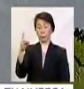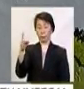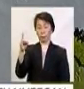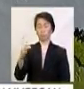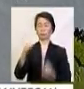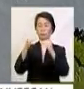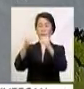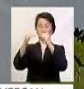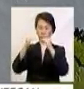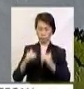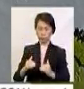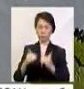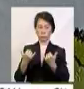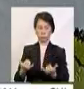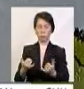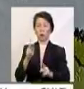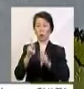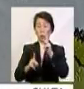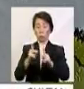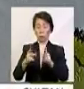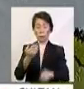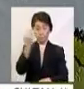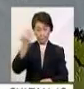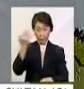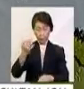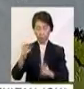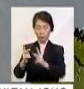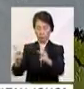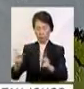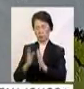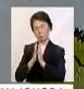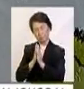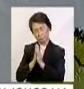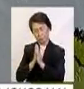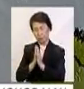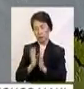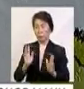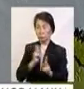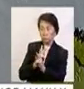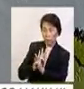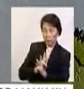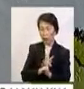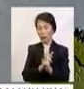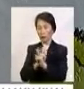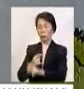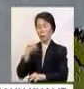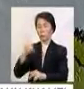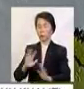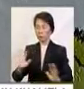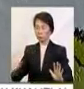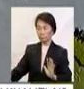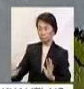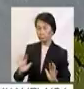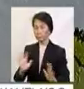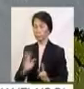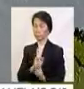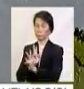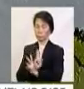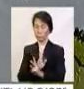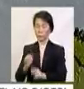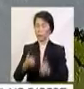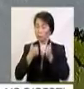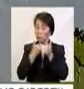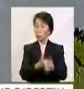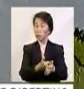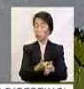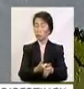seterusnya, orang awam di kawasan terlibat diminta untuk lebih berhati-hati dan sentiasa berwaspada serta